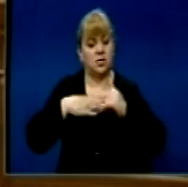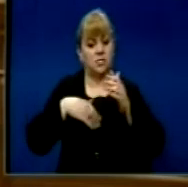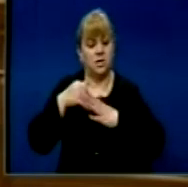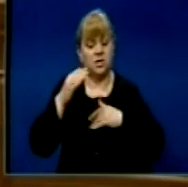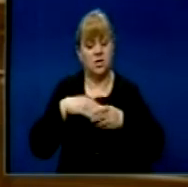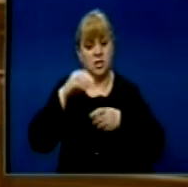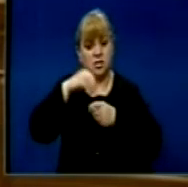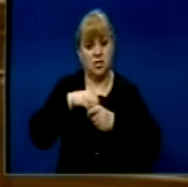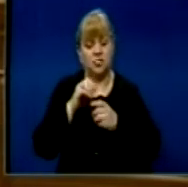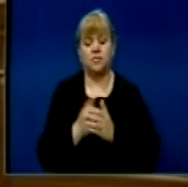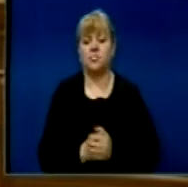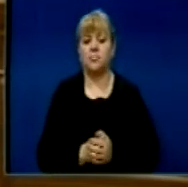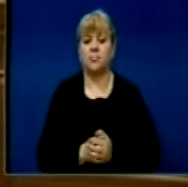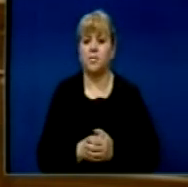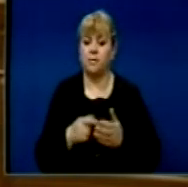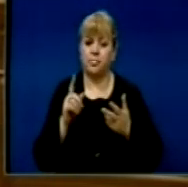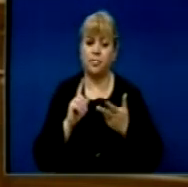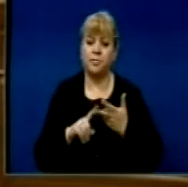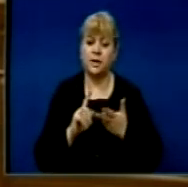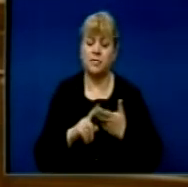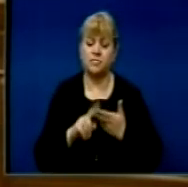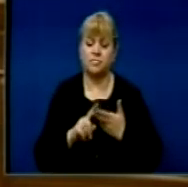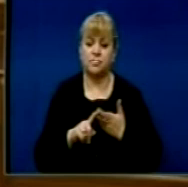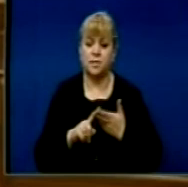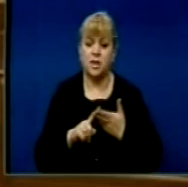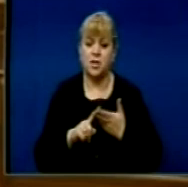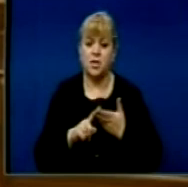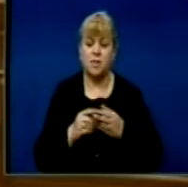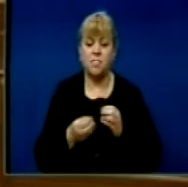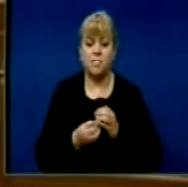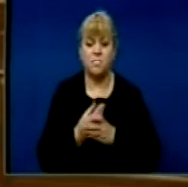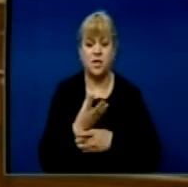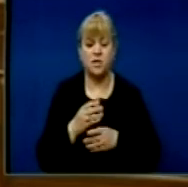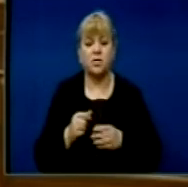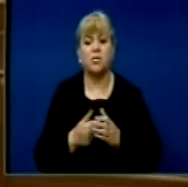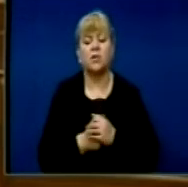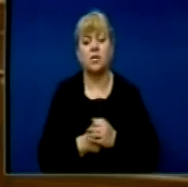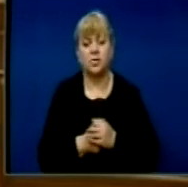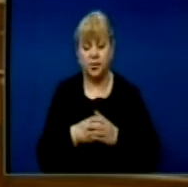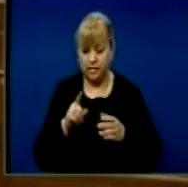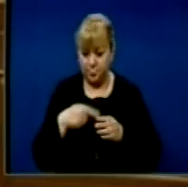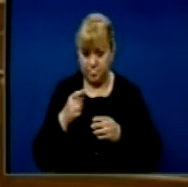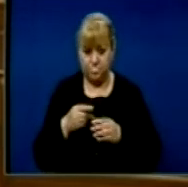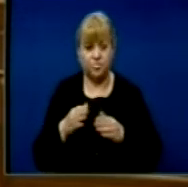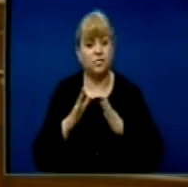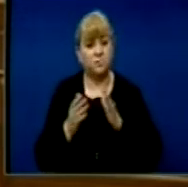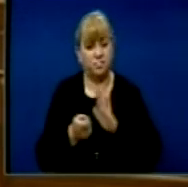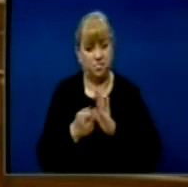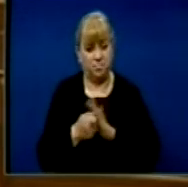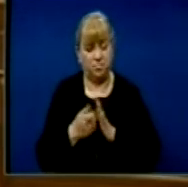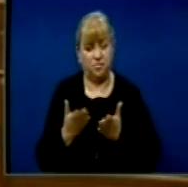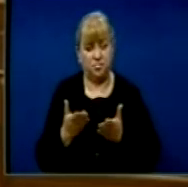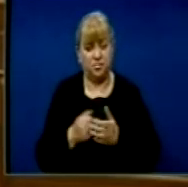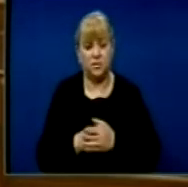rënjes nga më herët, pastaj në prodhimtari ku janë 18.8%, patrunshmëri 16.9% dhe